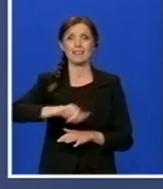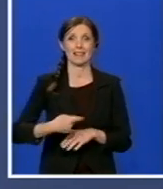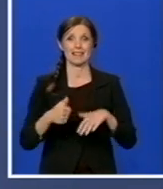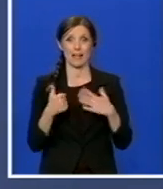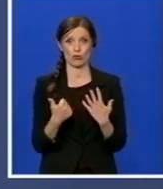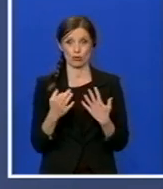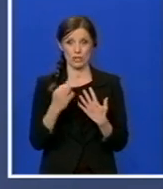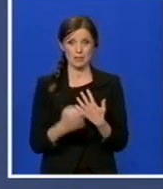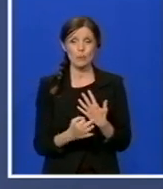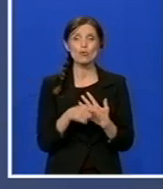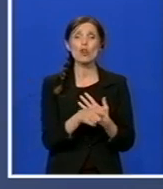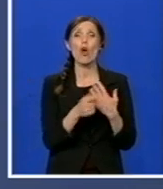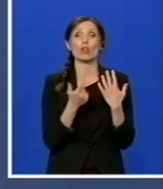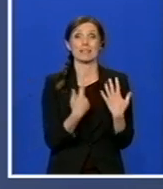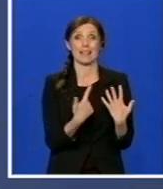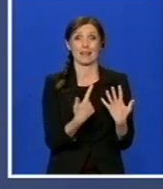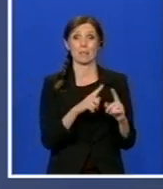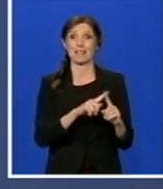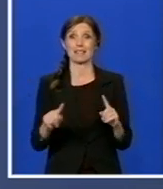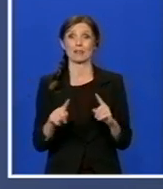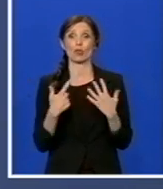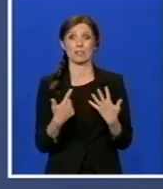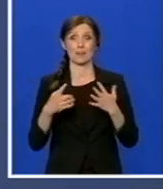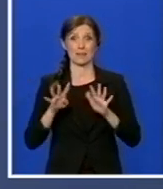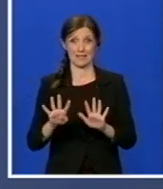13,6%, od 70 do 79 godina